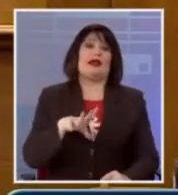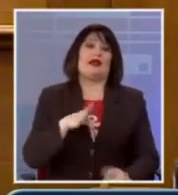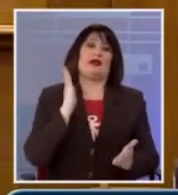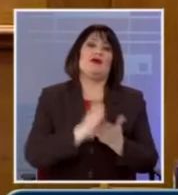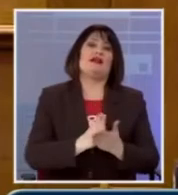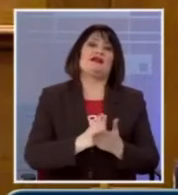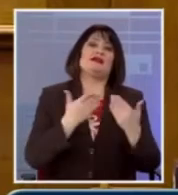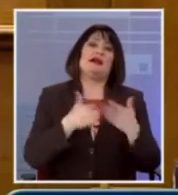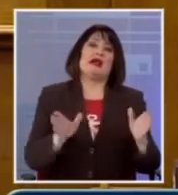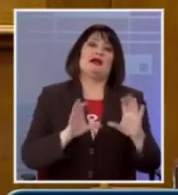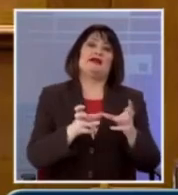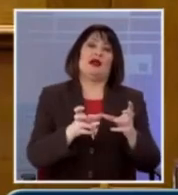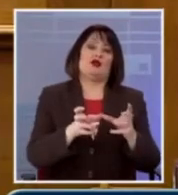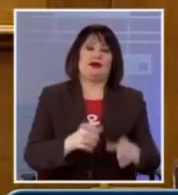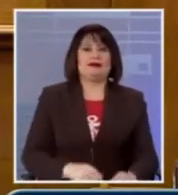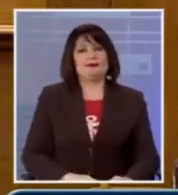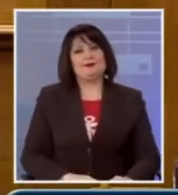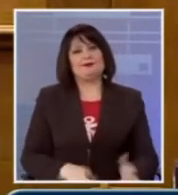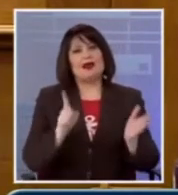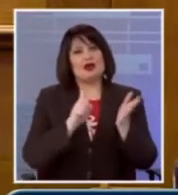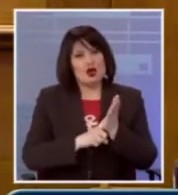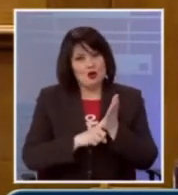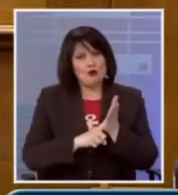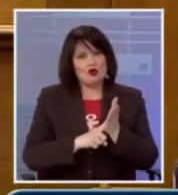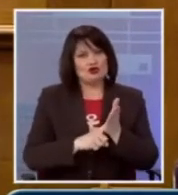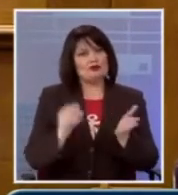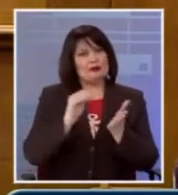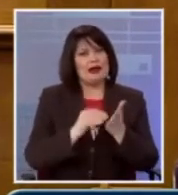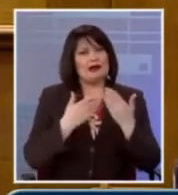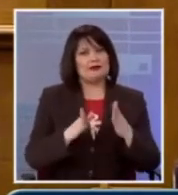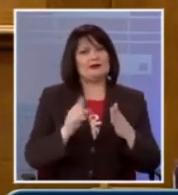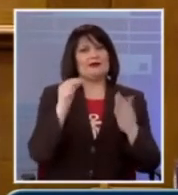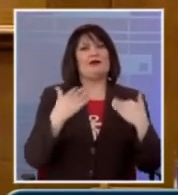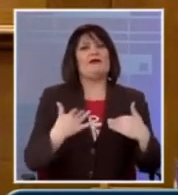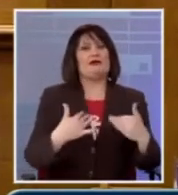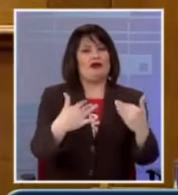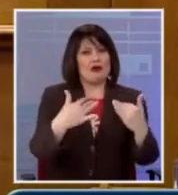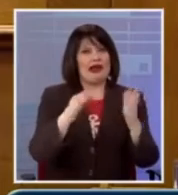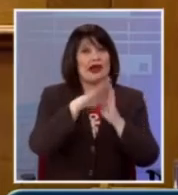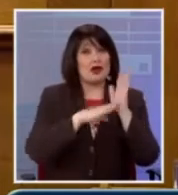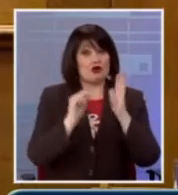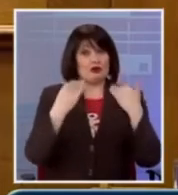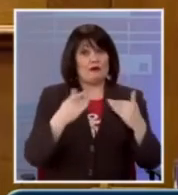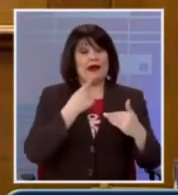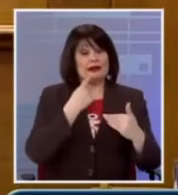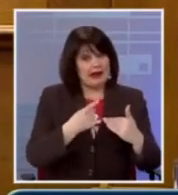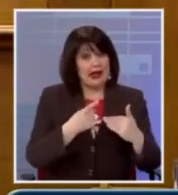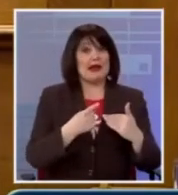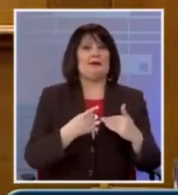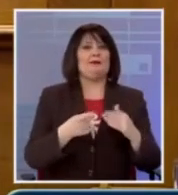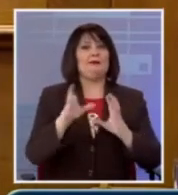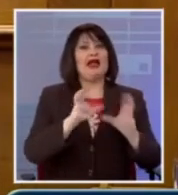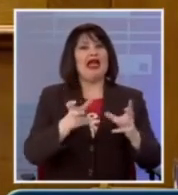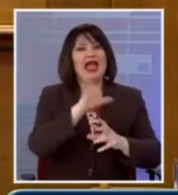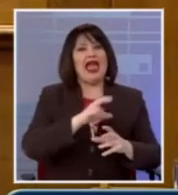ΕΡΤ. Ο νόμος για την επανίδρυση της ΕΡΤ θα έρθει στη Βουλή των Ελλήνων σύμφωνα με τον κανονισμό της Βουλής. Θα δημιουργεί